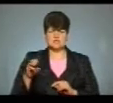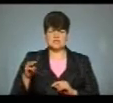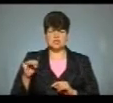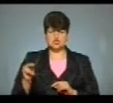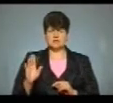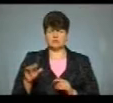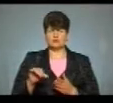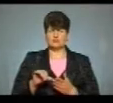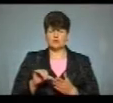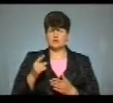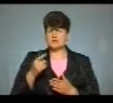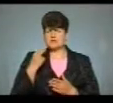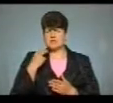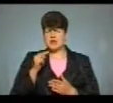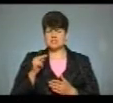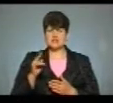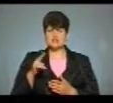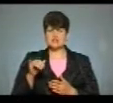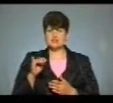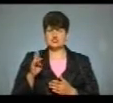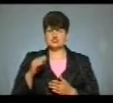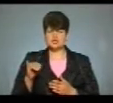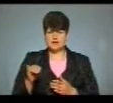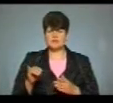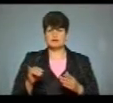виступати одні з кращих діджеїв країни, також місцеві